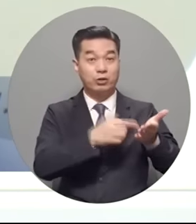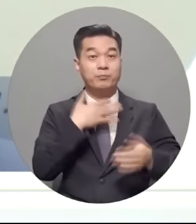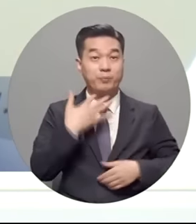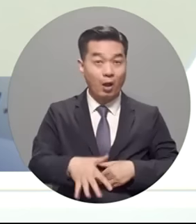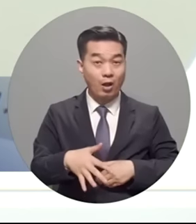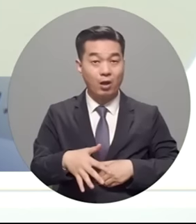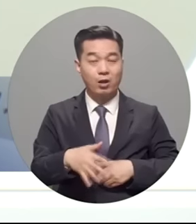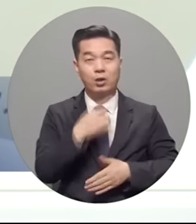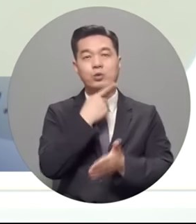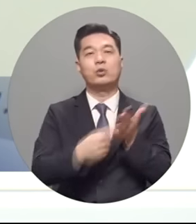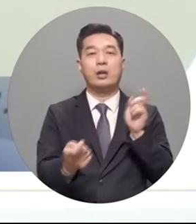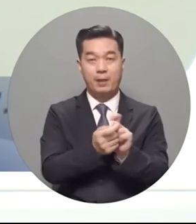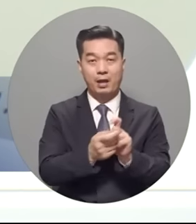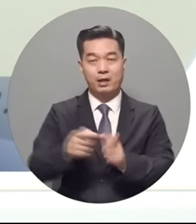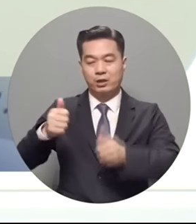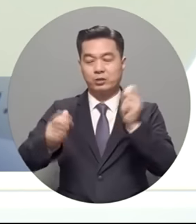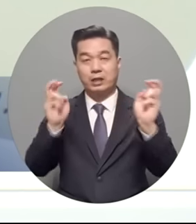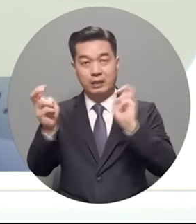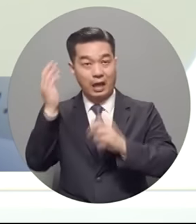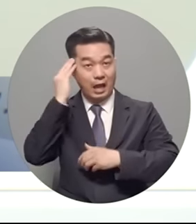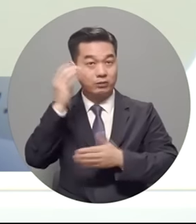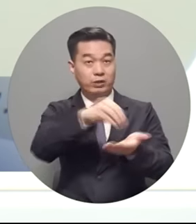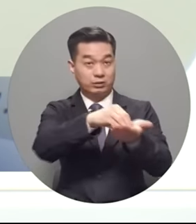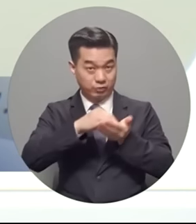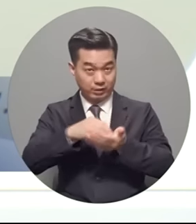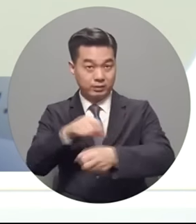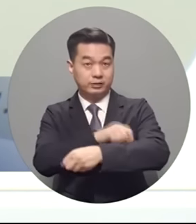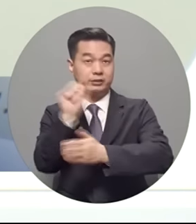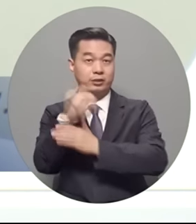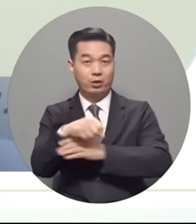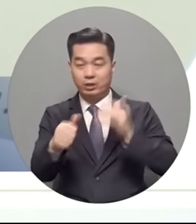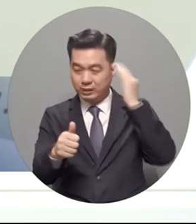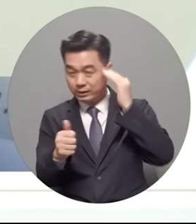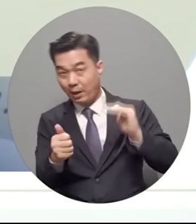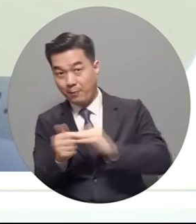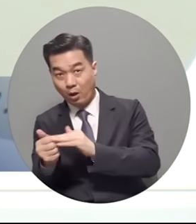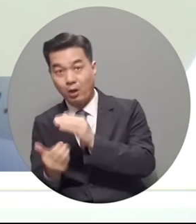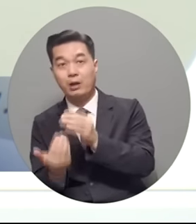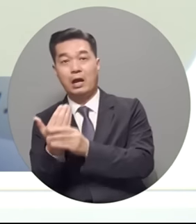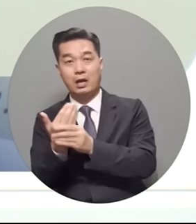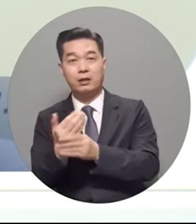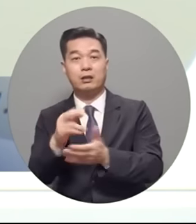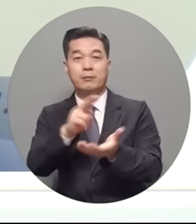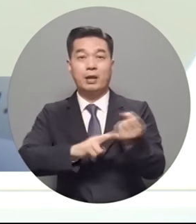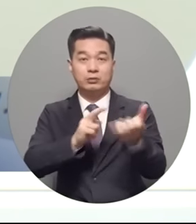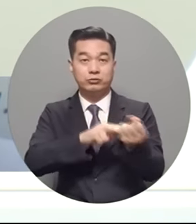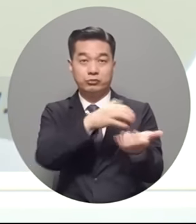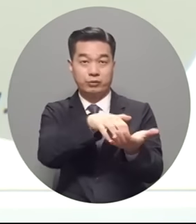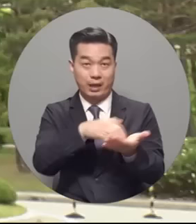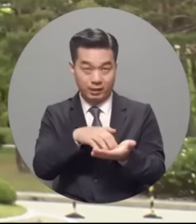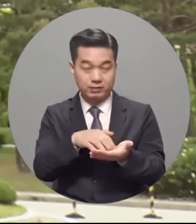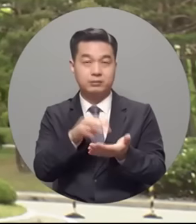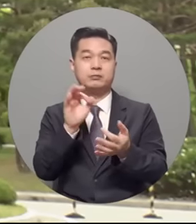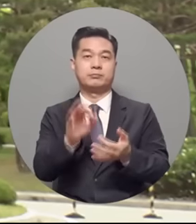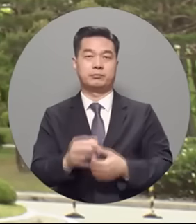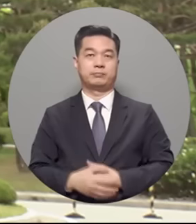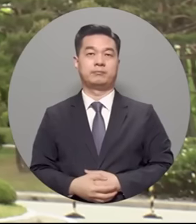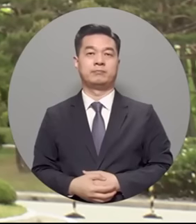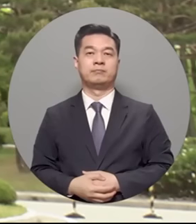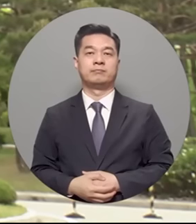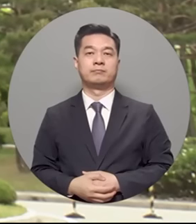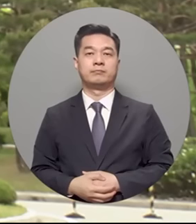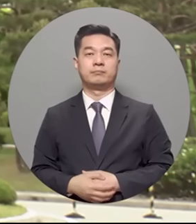생긴 불이익, 경쟁사가 한국에 들어와서 특허 침해를 일으키면서 생긴 매출액. 원고